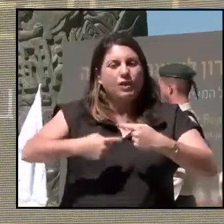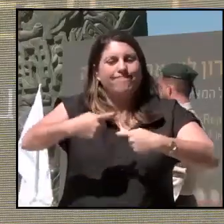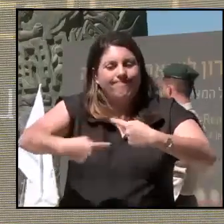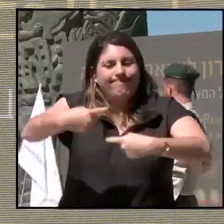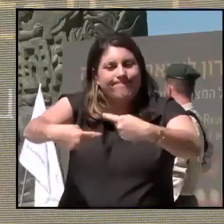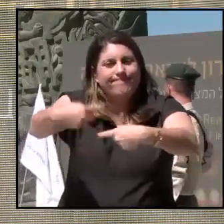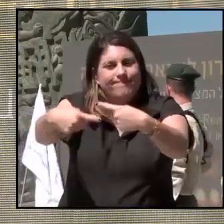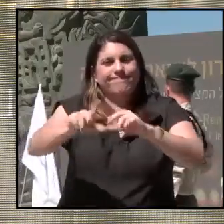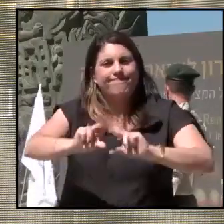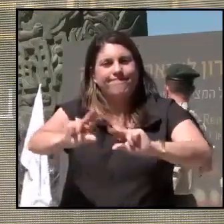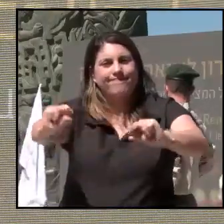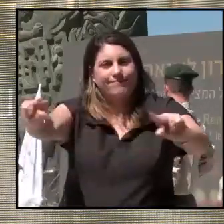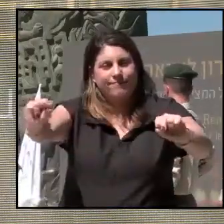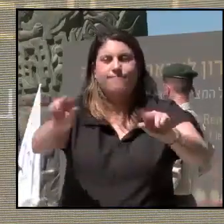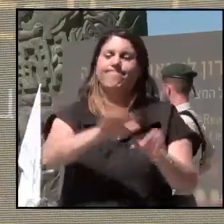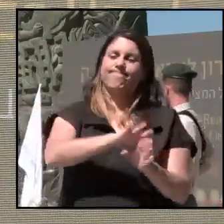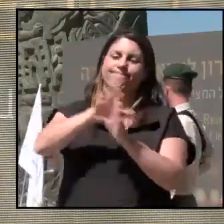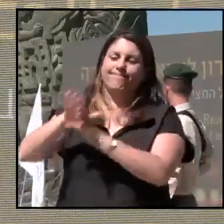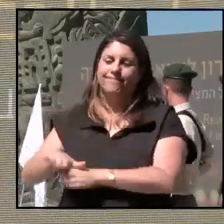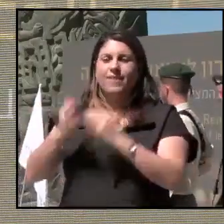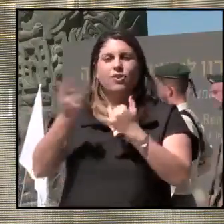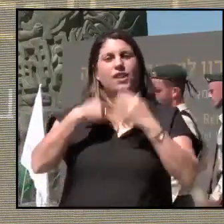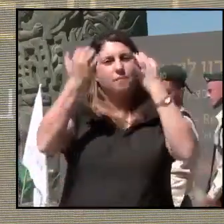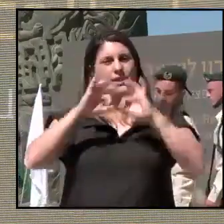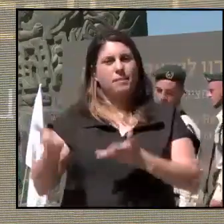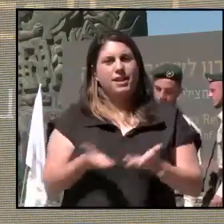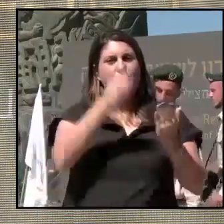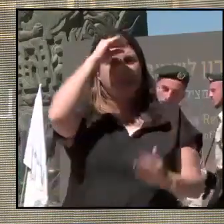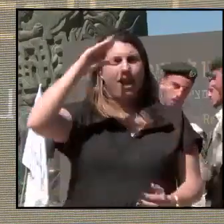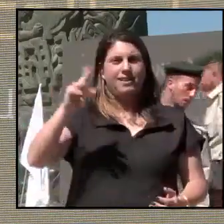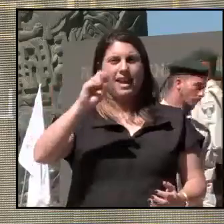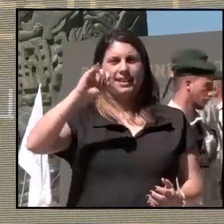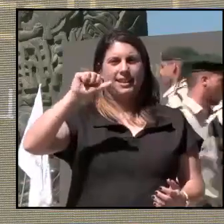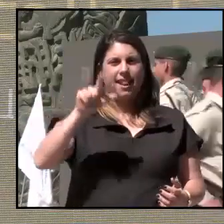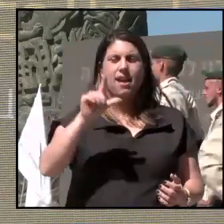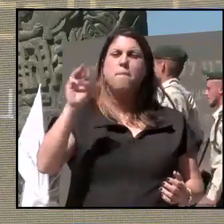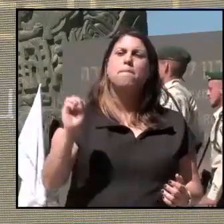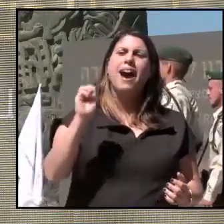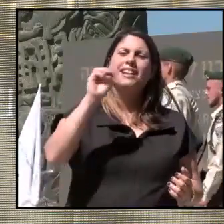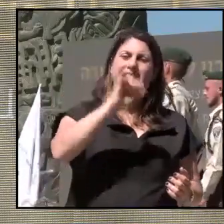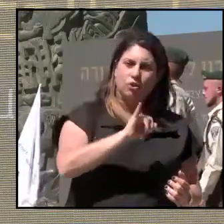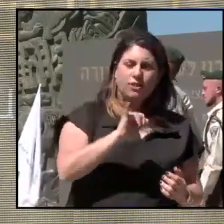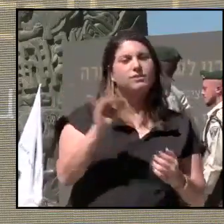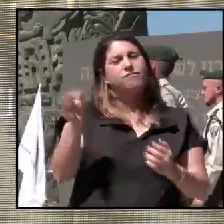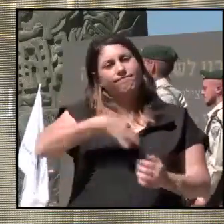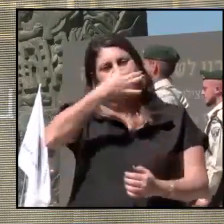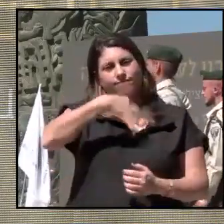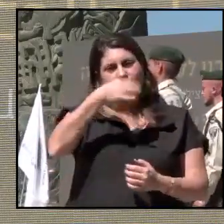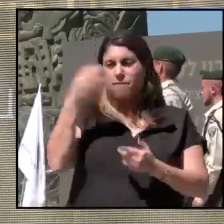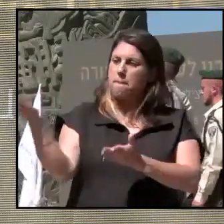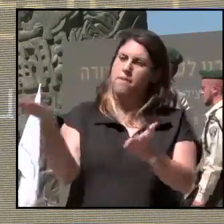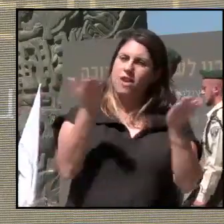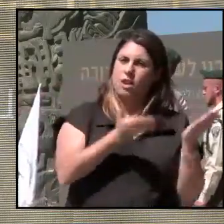והערכים. ואתה, אני מתכבד להזמין את מר דניאל מריאשין לשאת דברים, בבקשה.